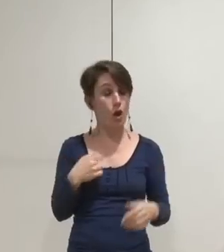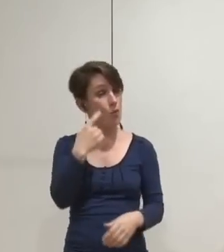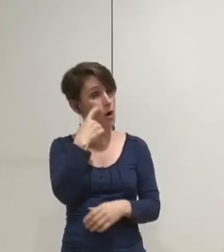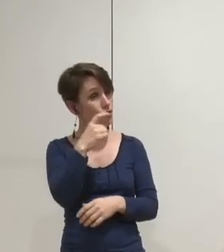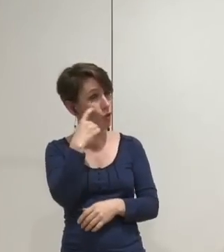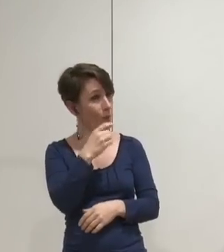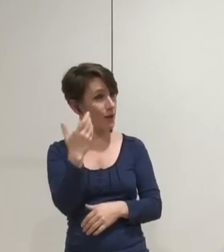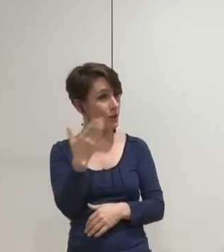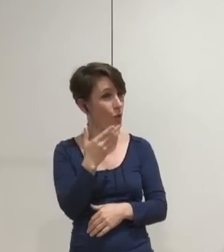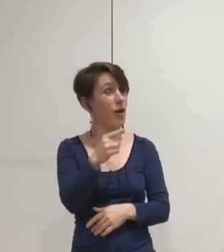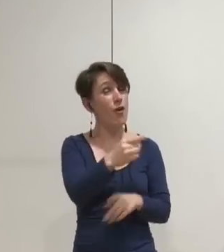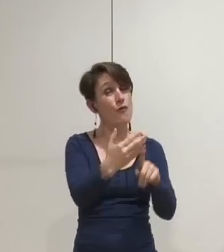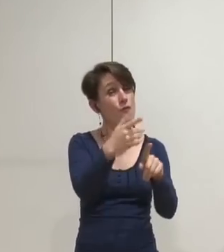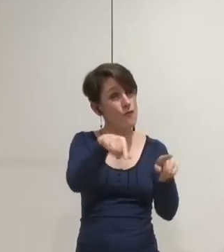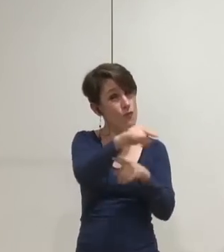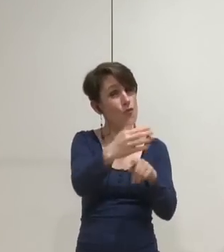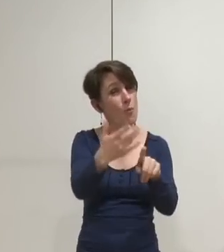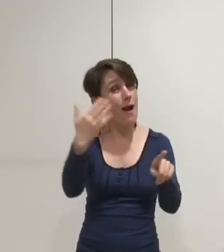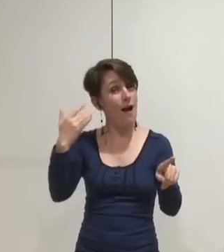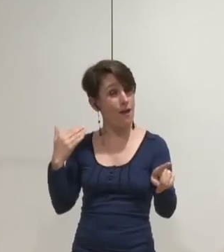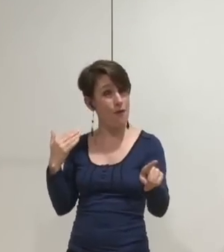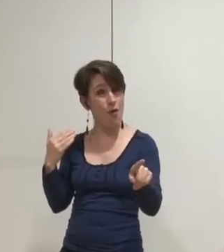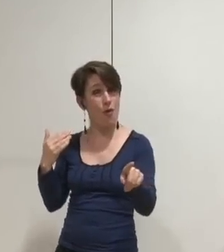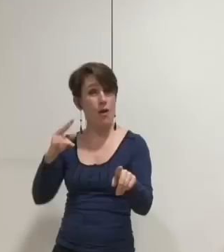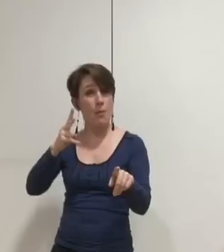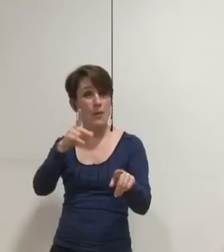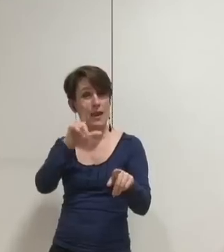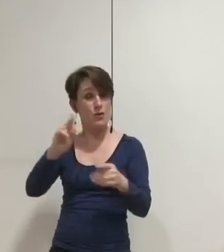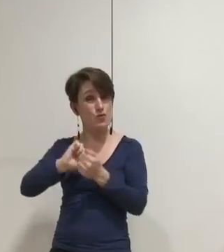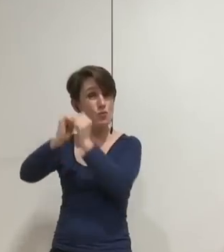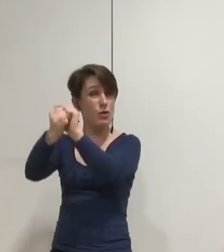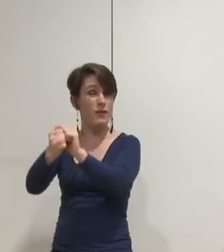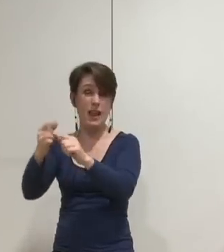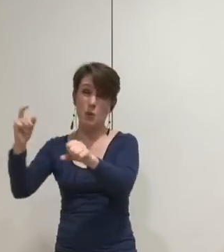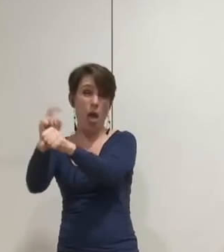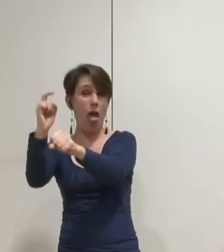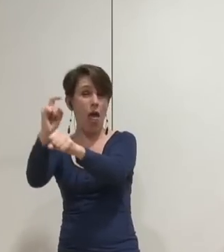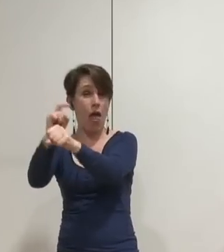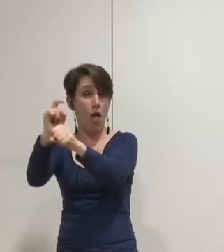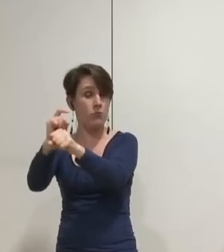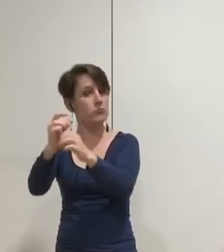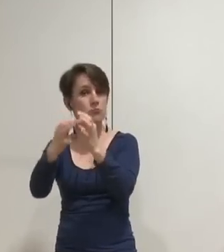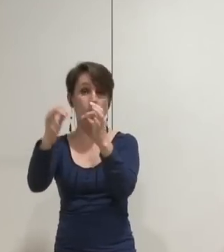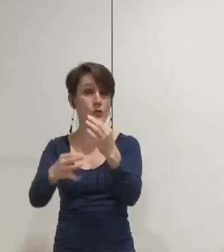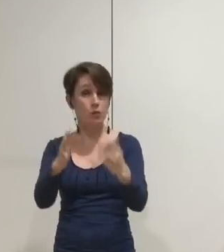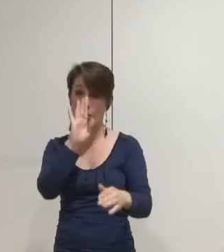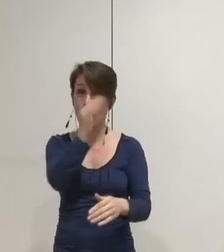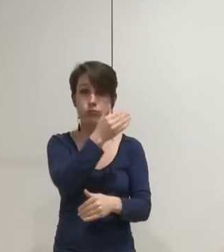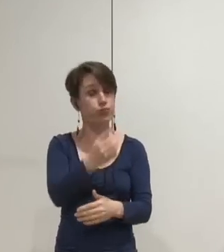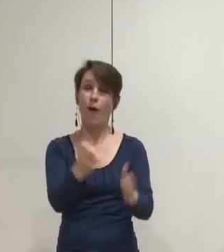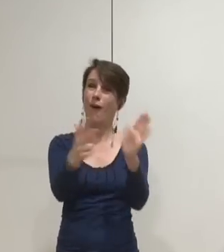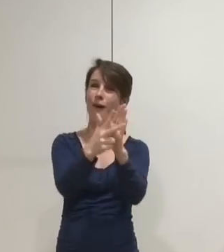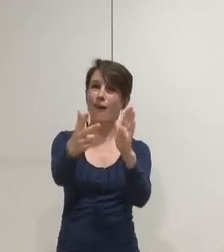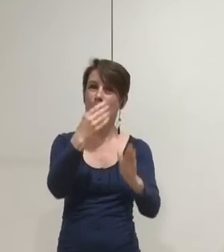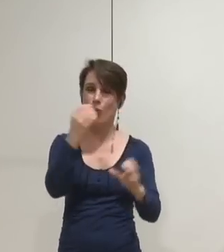envalidez totalement la démarche et le processus de concertation puisque vous recontuisez et le comité de suivi et la révision